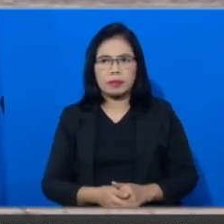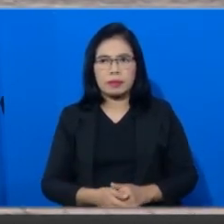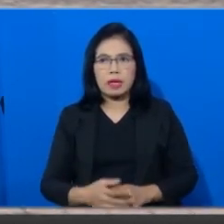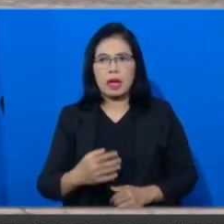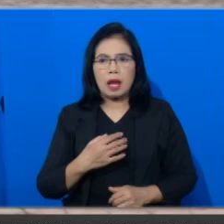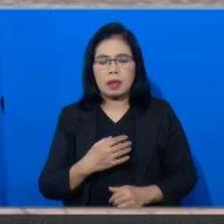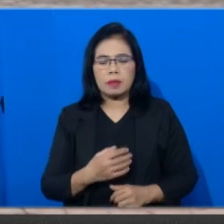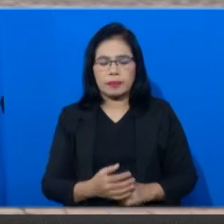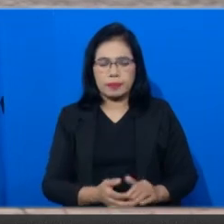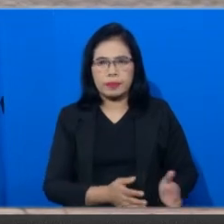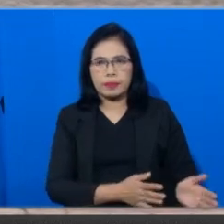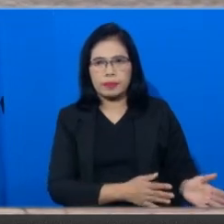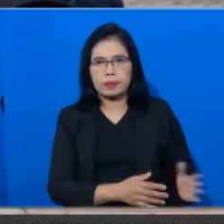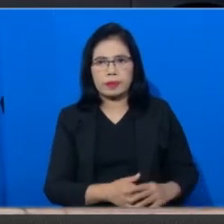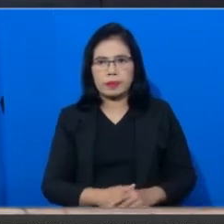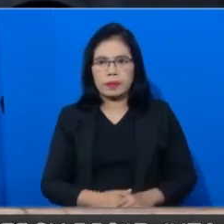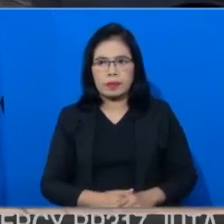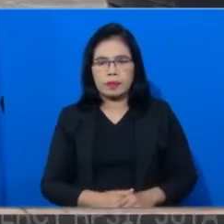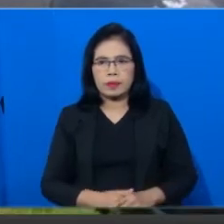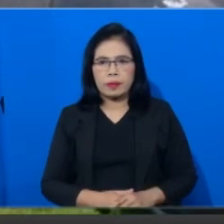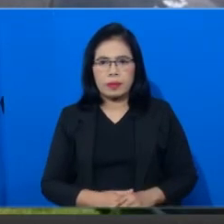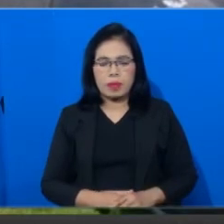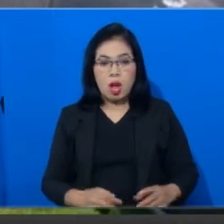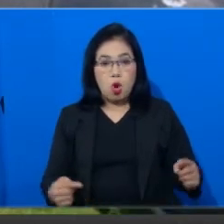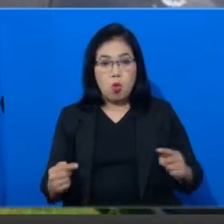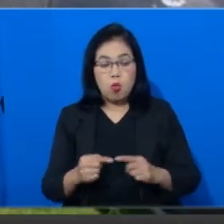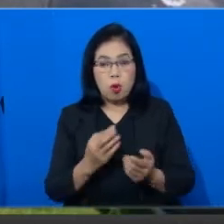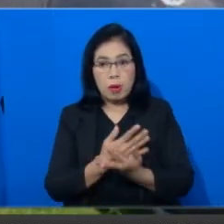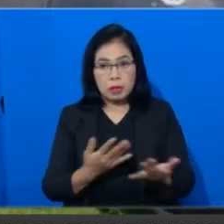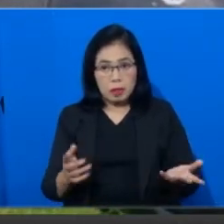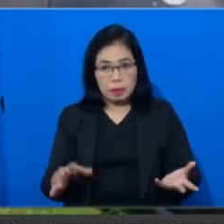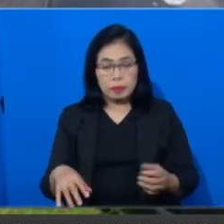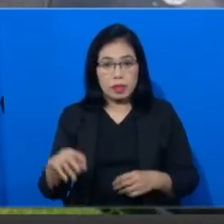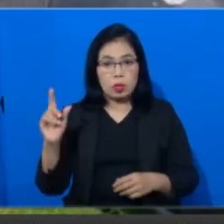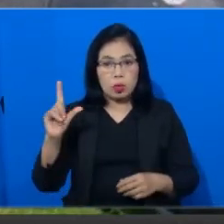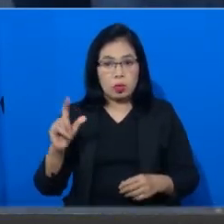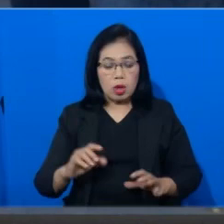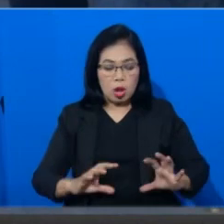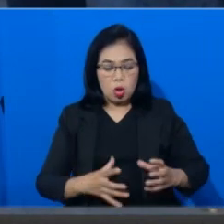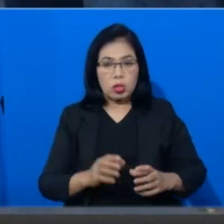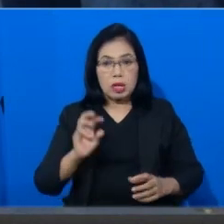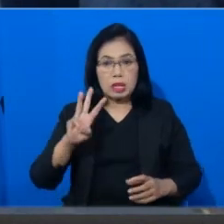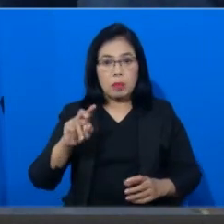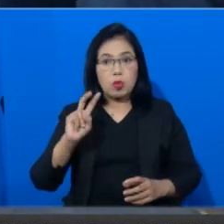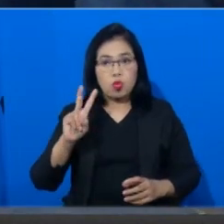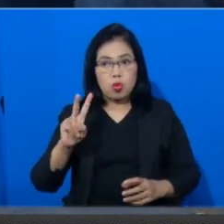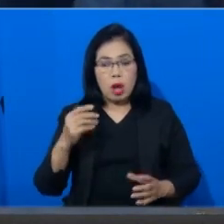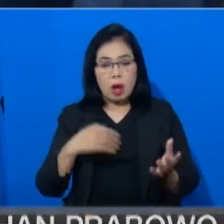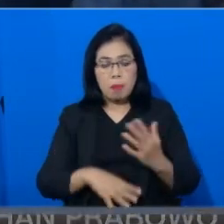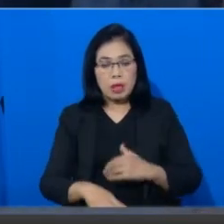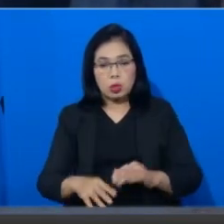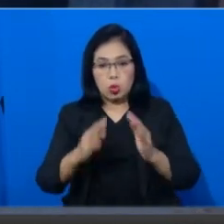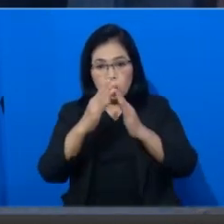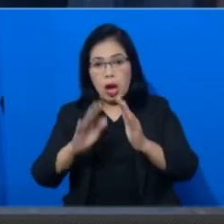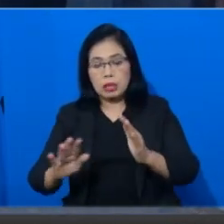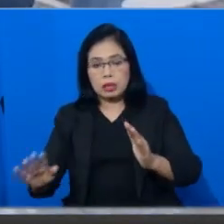tentang. Humas PPIH Embarkasi Solo Senin pagi menginformasikan, kloter 32 masuk ke asrama haji Donohudan